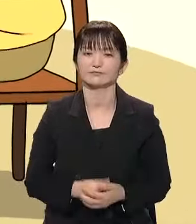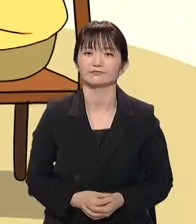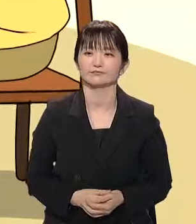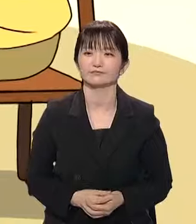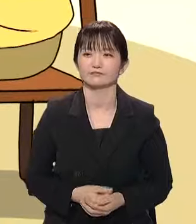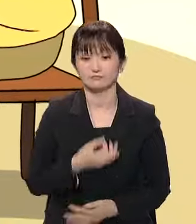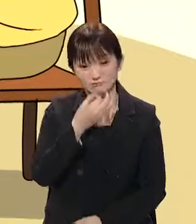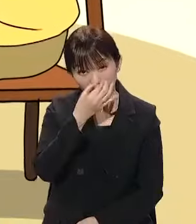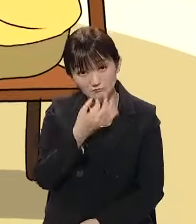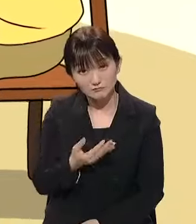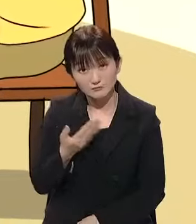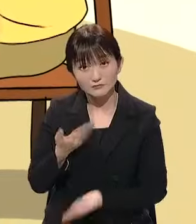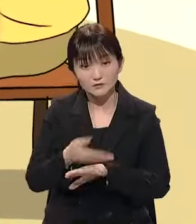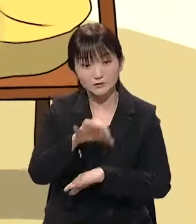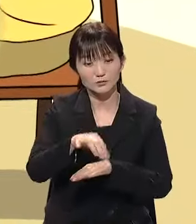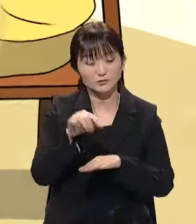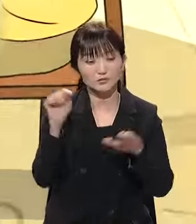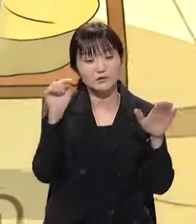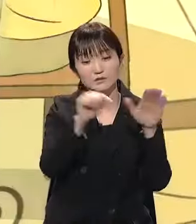방귀라디오